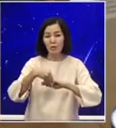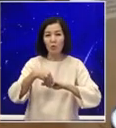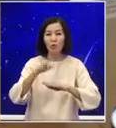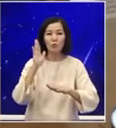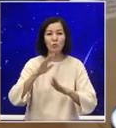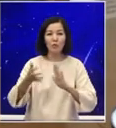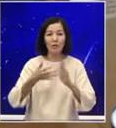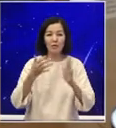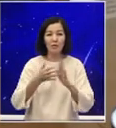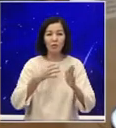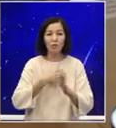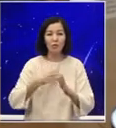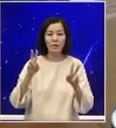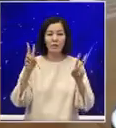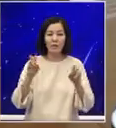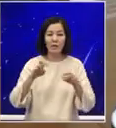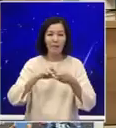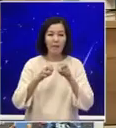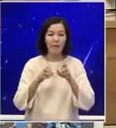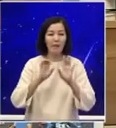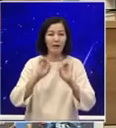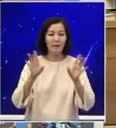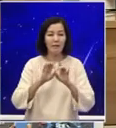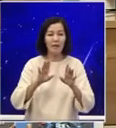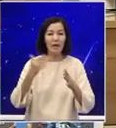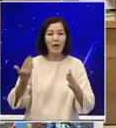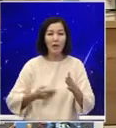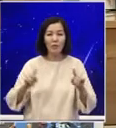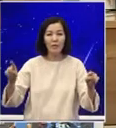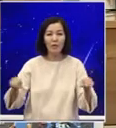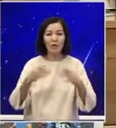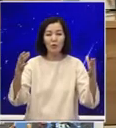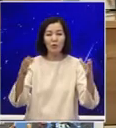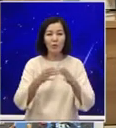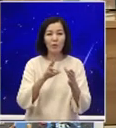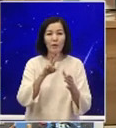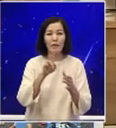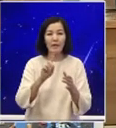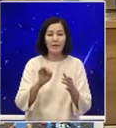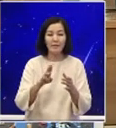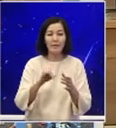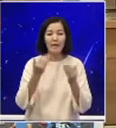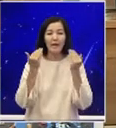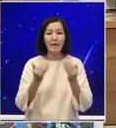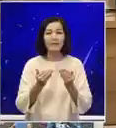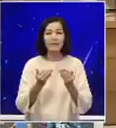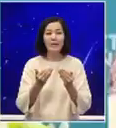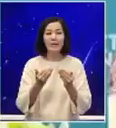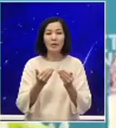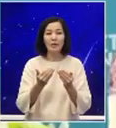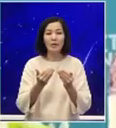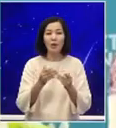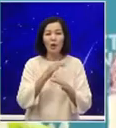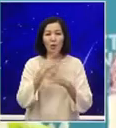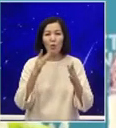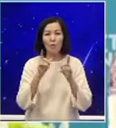тапшылығы сияқты өзекті проблемалар көтерілді. Әлеуметтік жаңғыру тобынан сөз алған Ләззат Таймырқызы қытымыр шақта елге сұраусыз көп